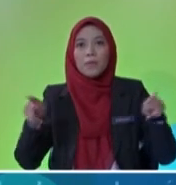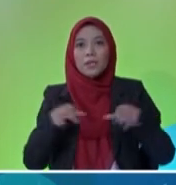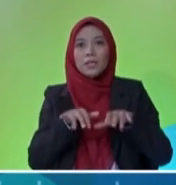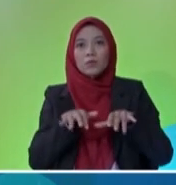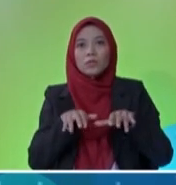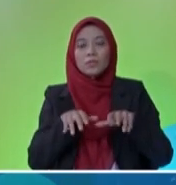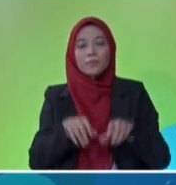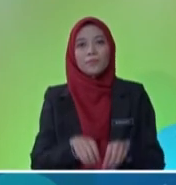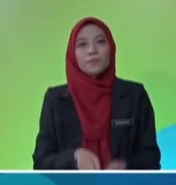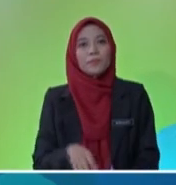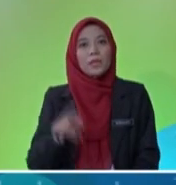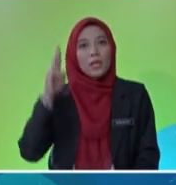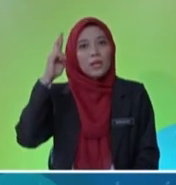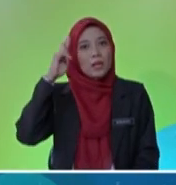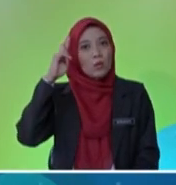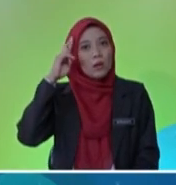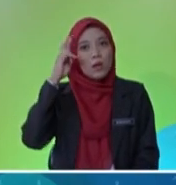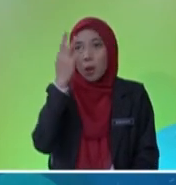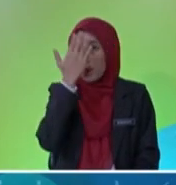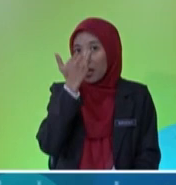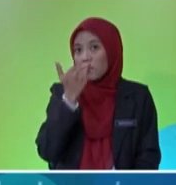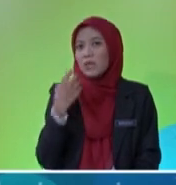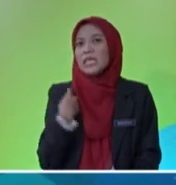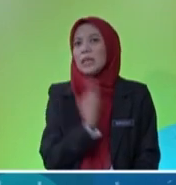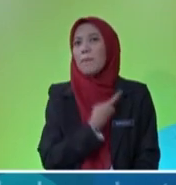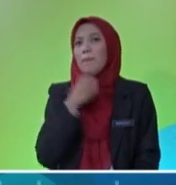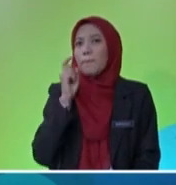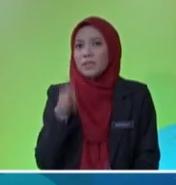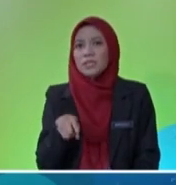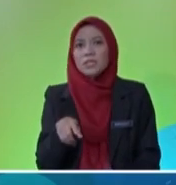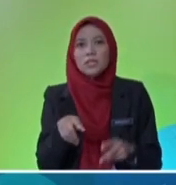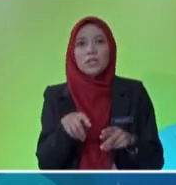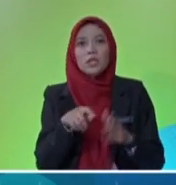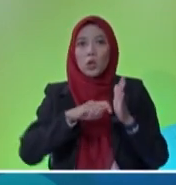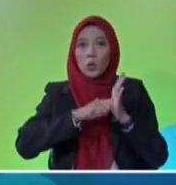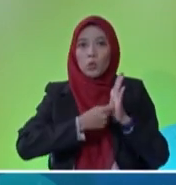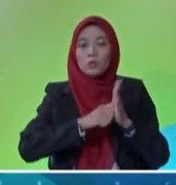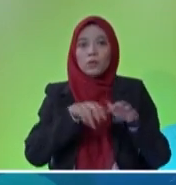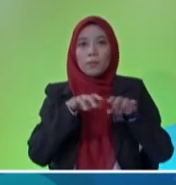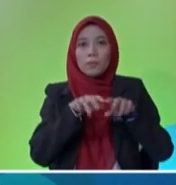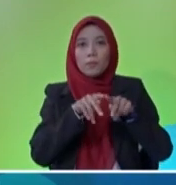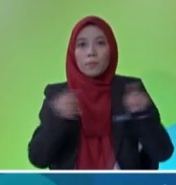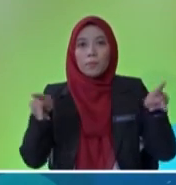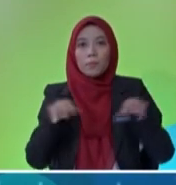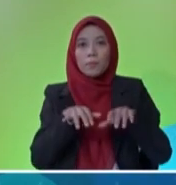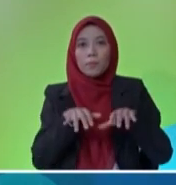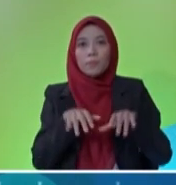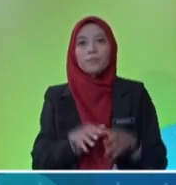ini Hai mengapakah kita perlu mengunci Papa kekunci cute